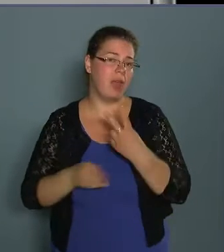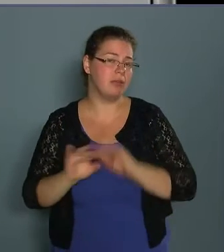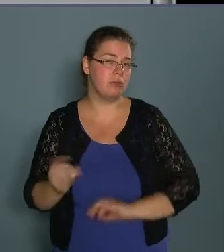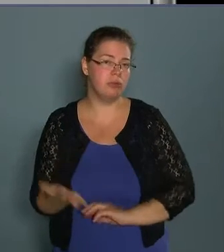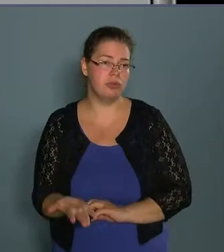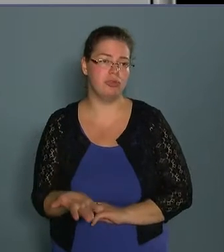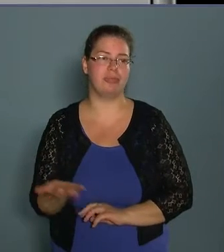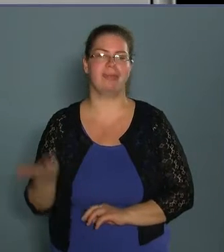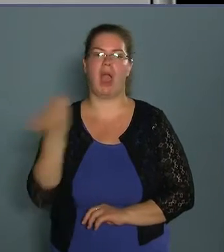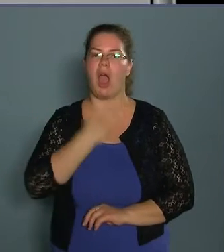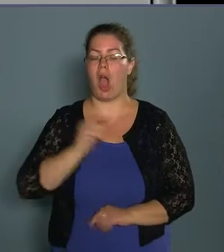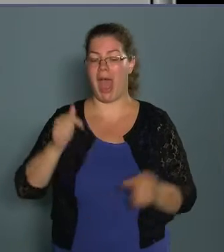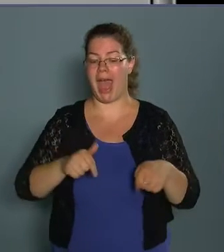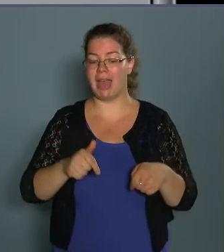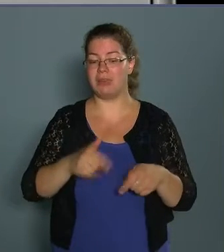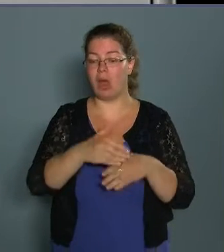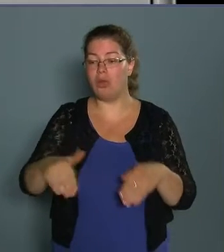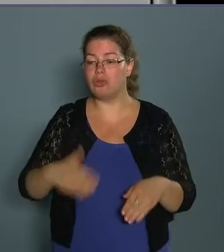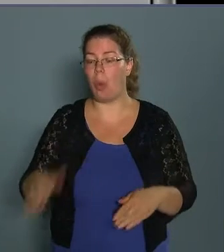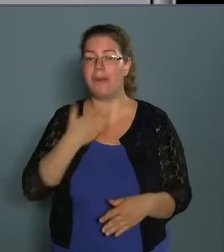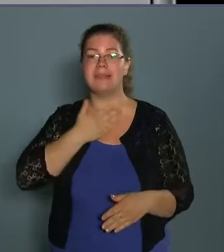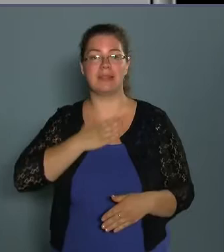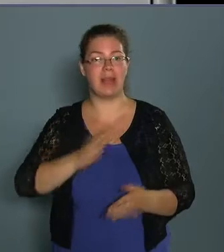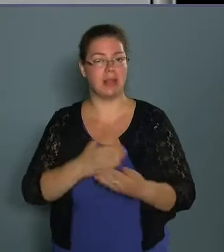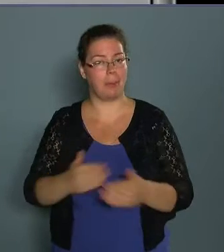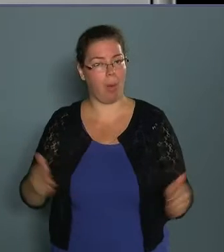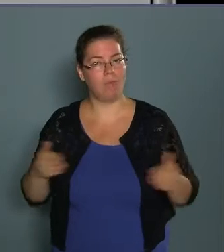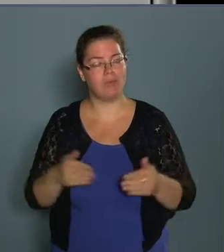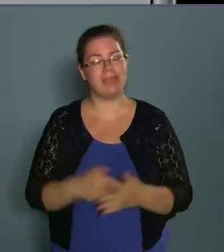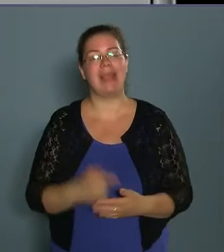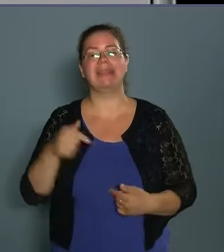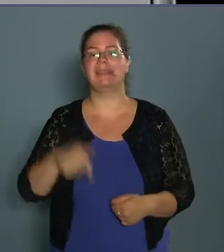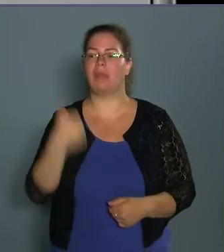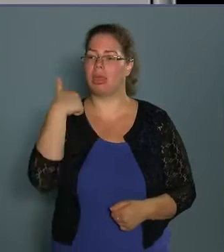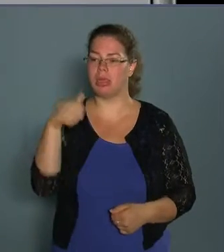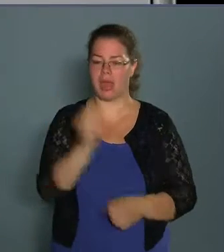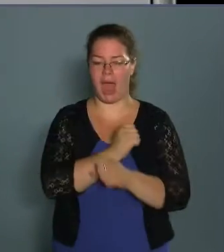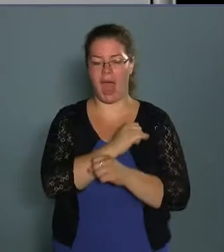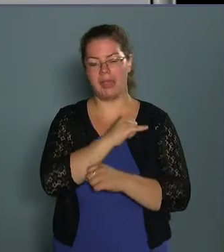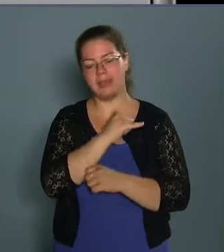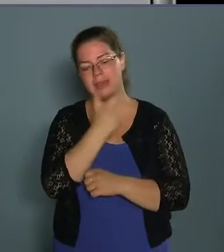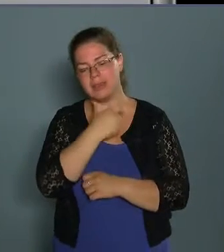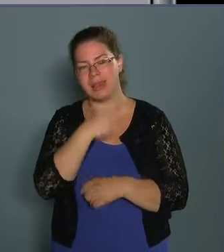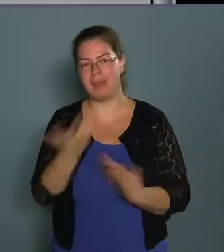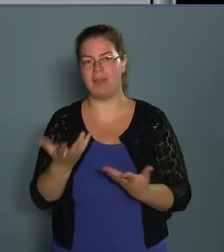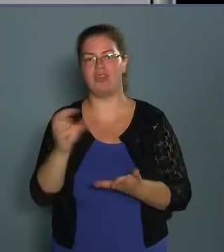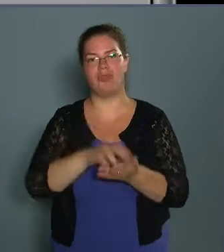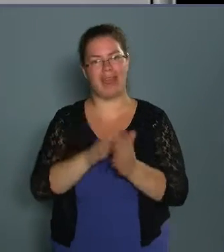Végül is, ha ezt a sort szeretnénk bővíteni, akkor a 100 éves városháza,